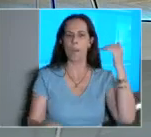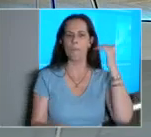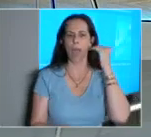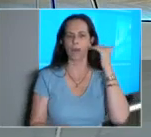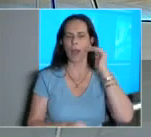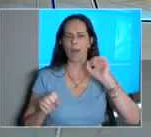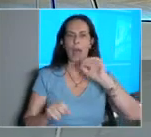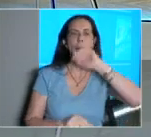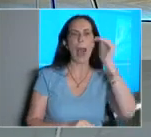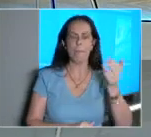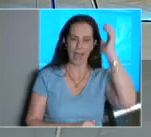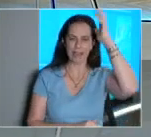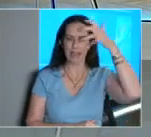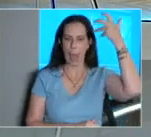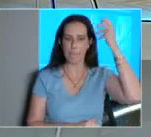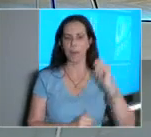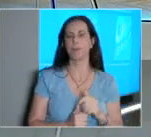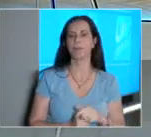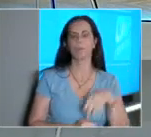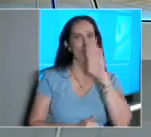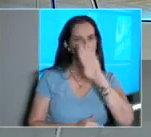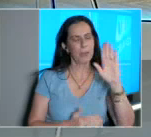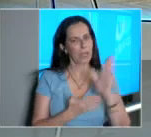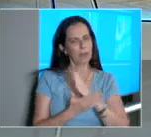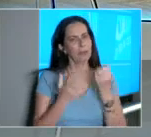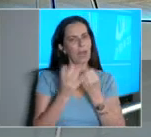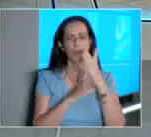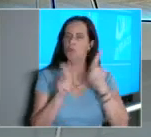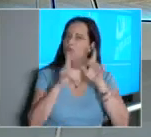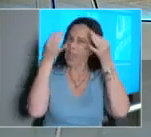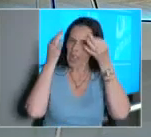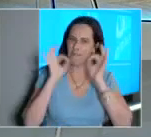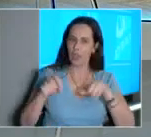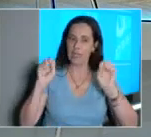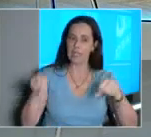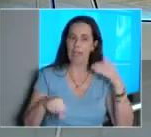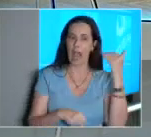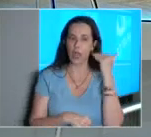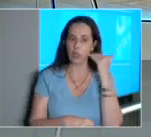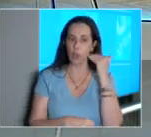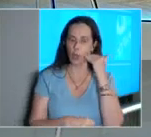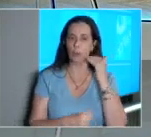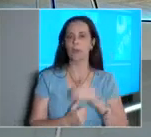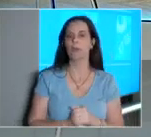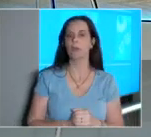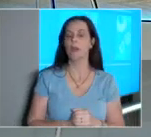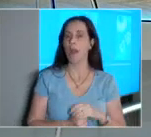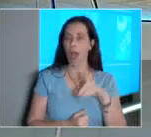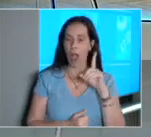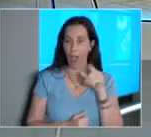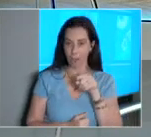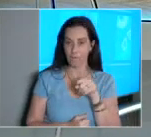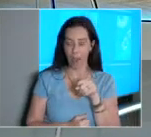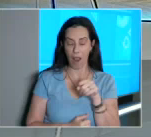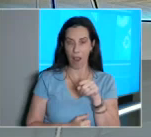את היישוב החדש שראש הממשלה החליט להקים כמחווה לנשיא טראמפ. אבל במעריב כותבים